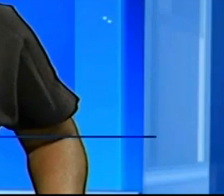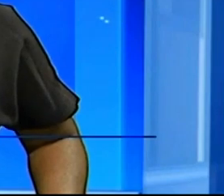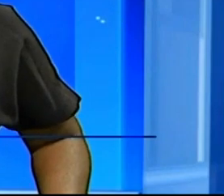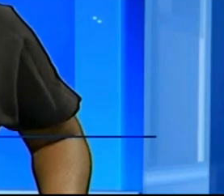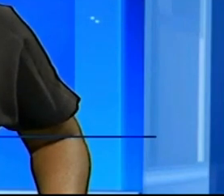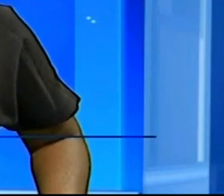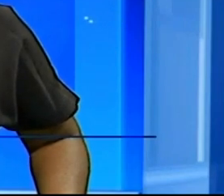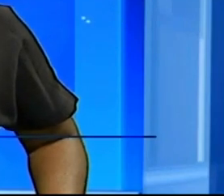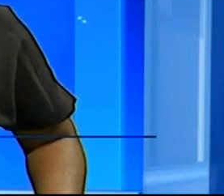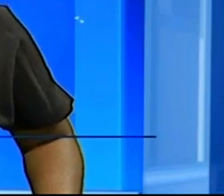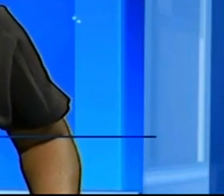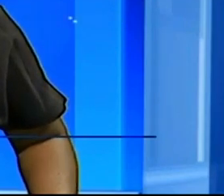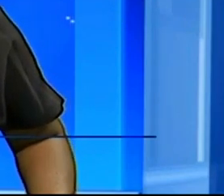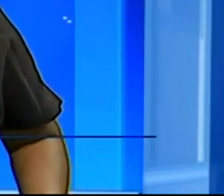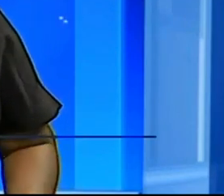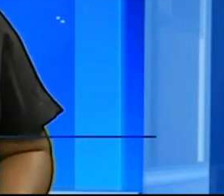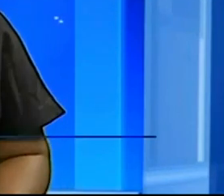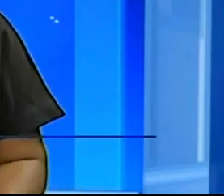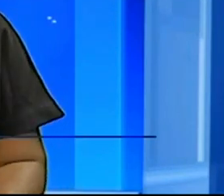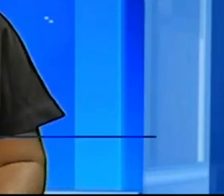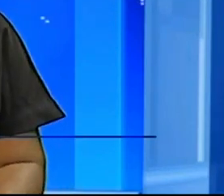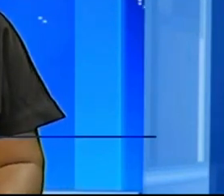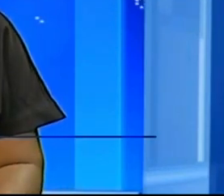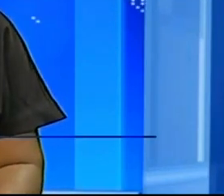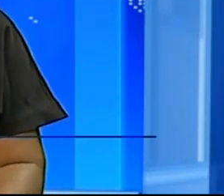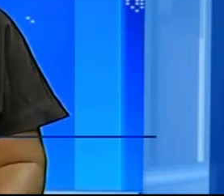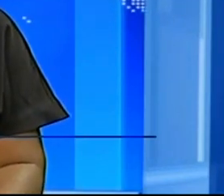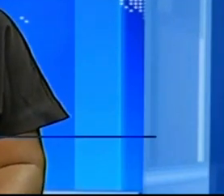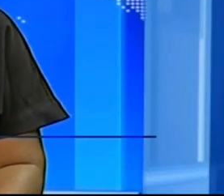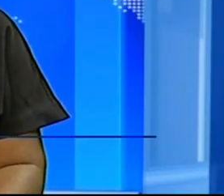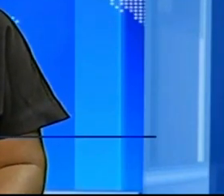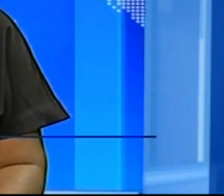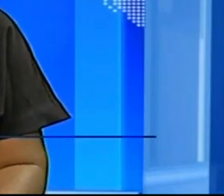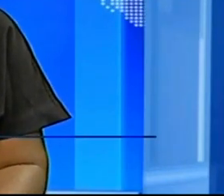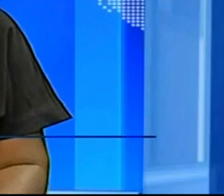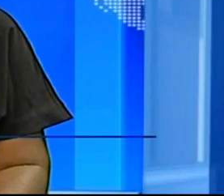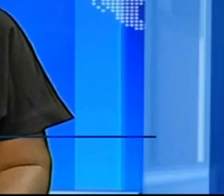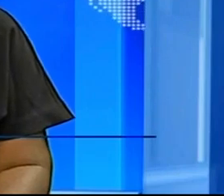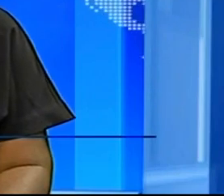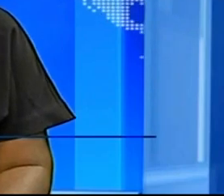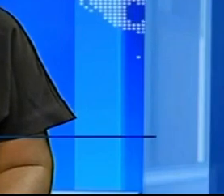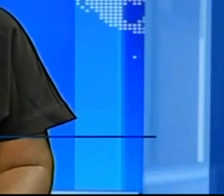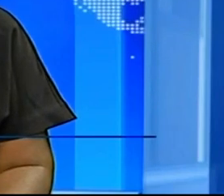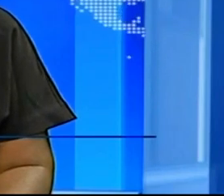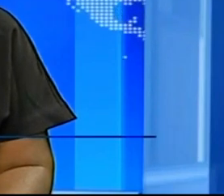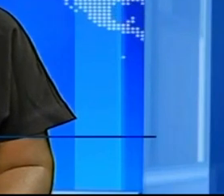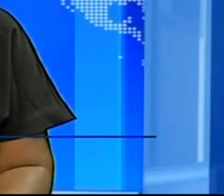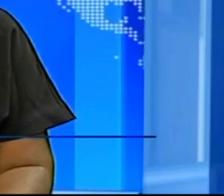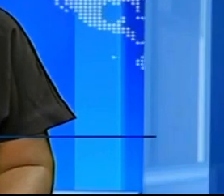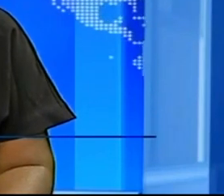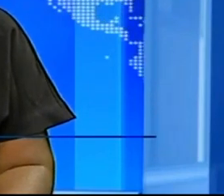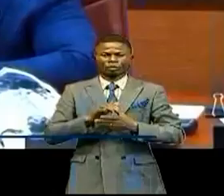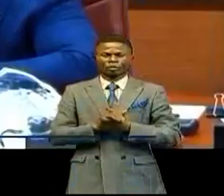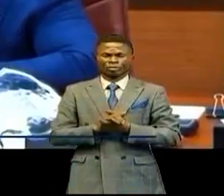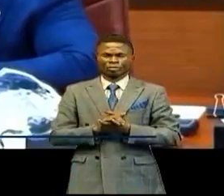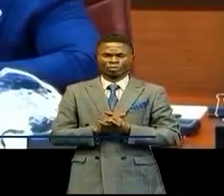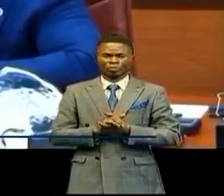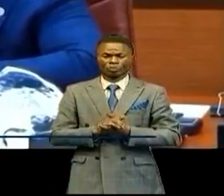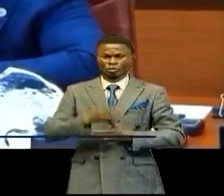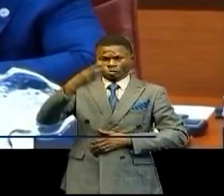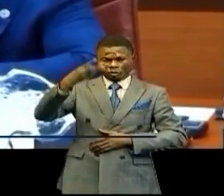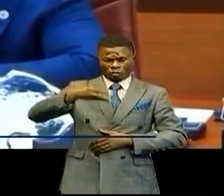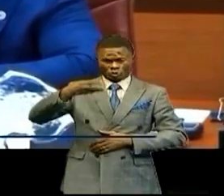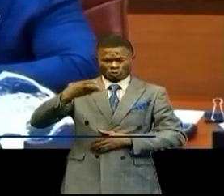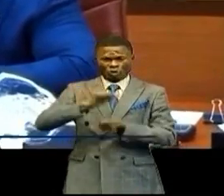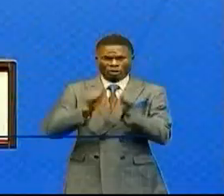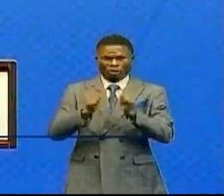de ces conseils de ministres avec le porte-parole du gouvernement, Patrick Mouyaya, en voici un extrait. Troisième point